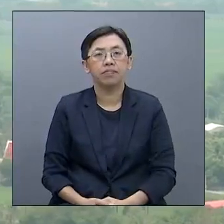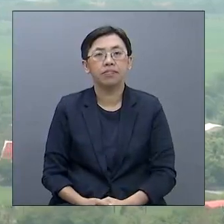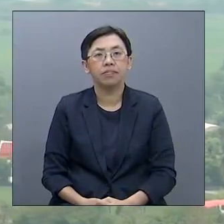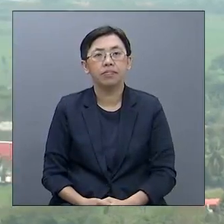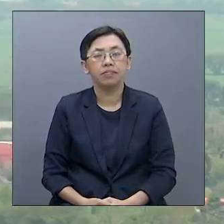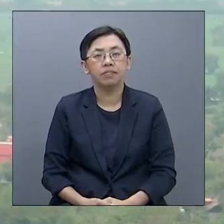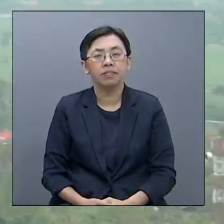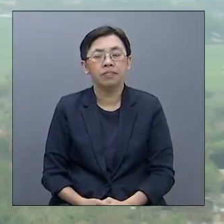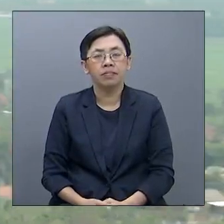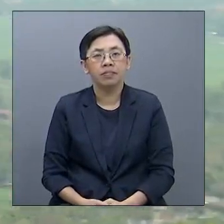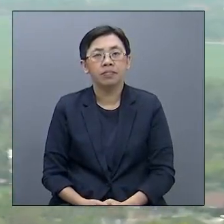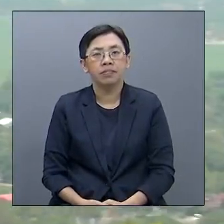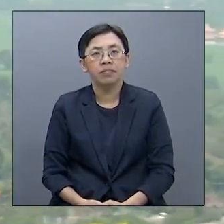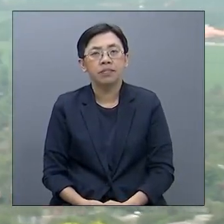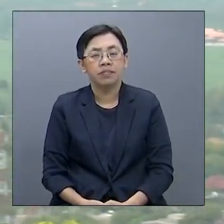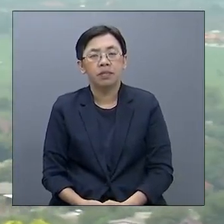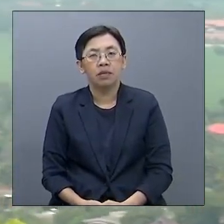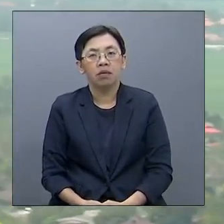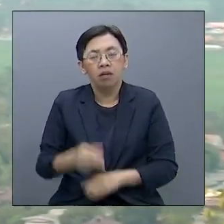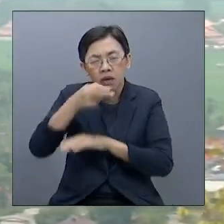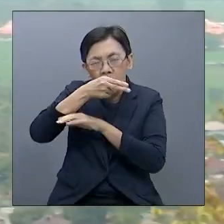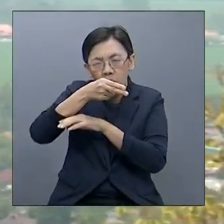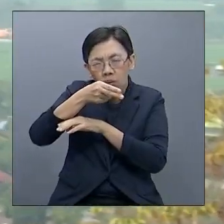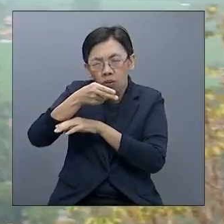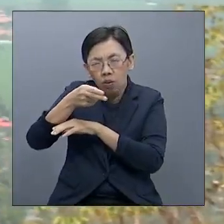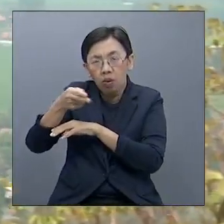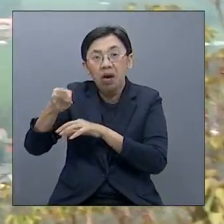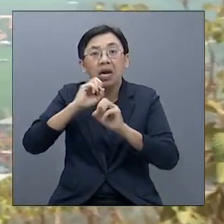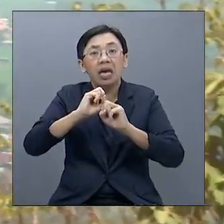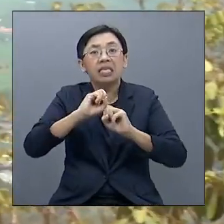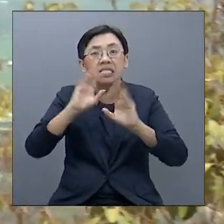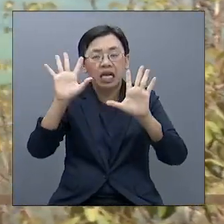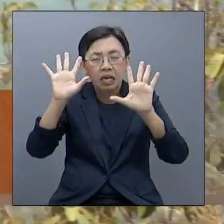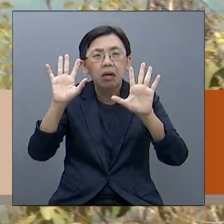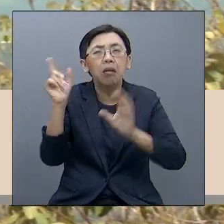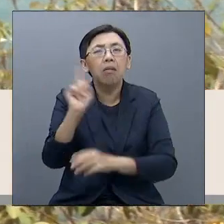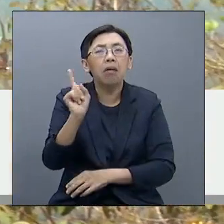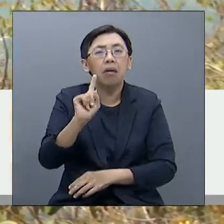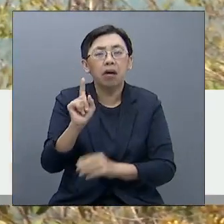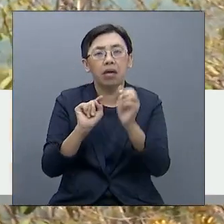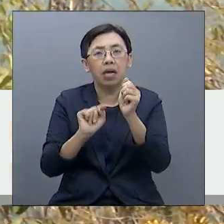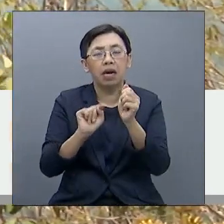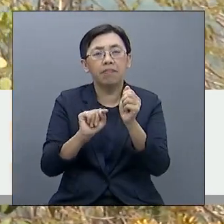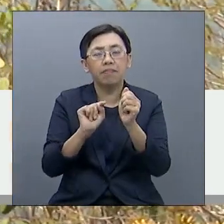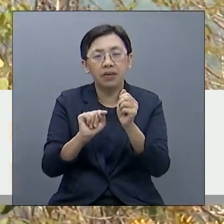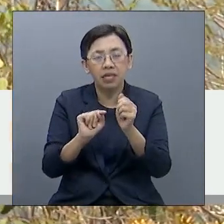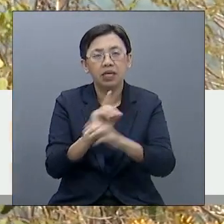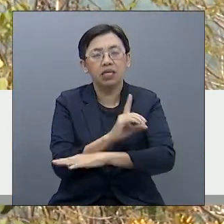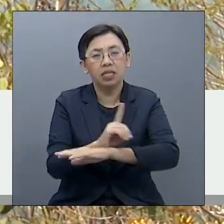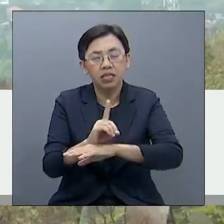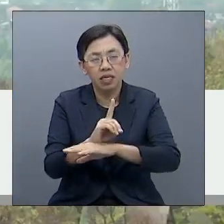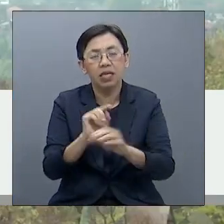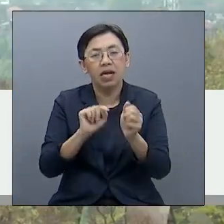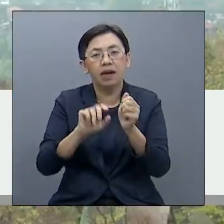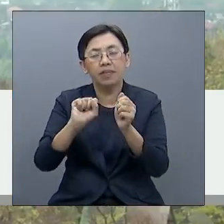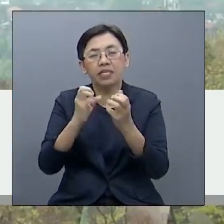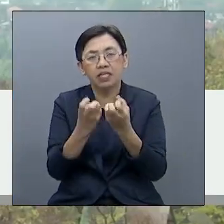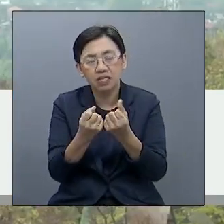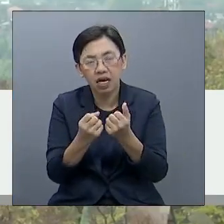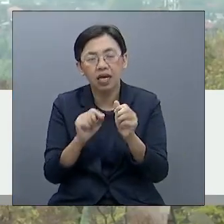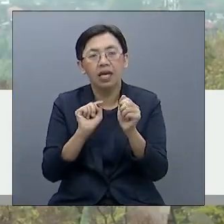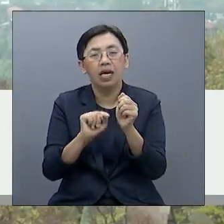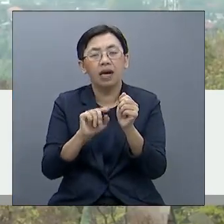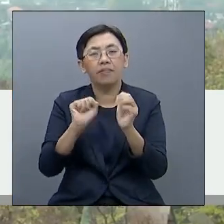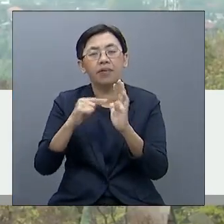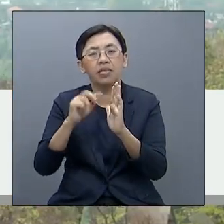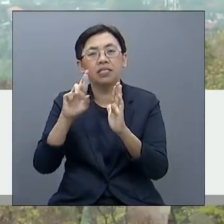นี่เป็นภาพมุมสูงที่ทำให้เห็นชั้นอากาศของอำเภอดอยสะเก็ดอำเภอสันทรายอำเภอสารพีและอำเภอเมื